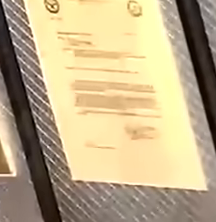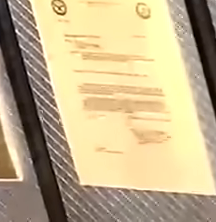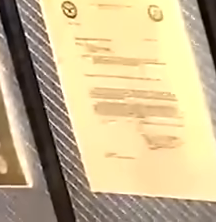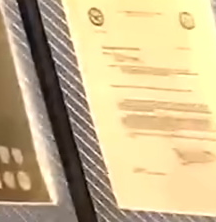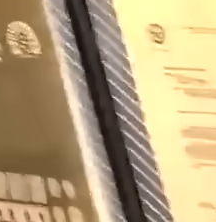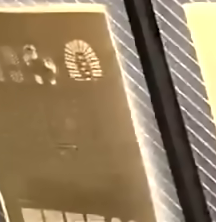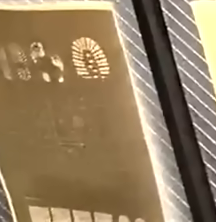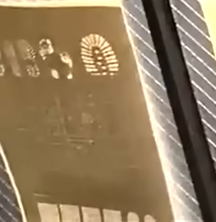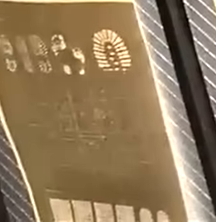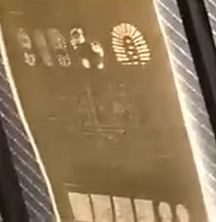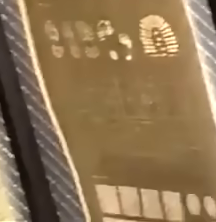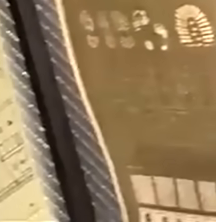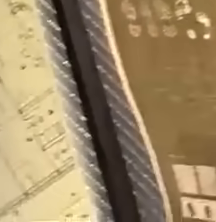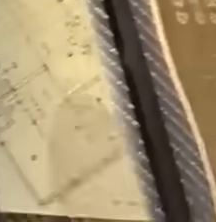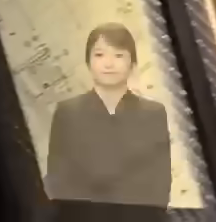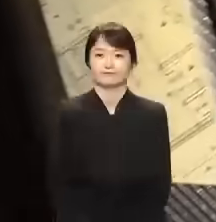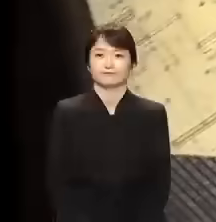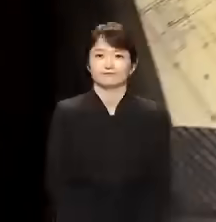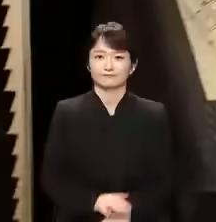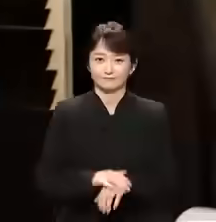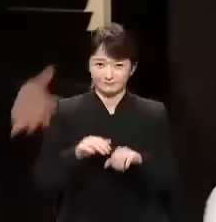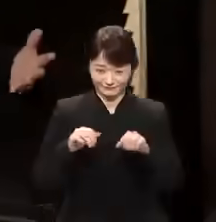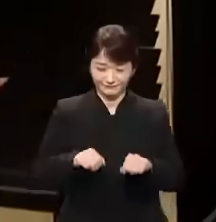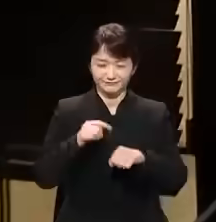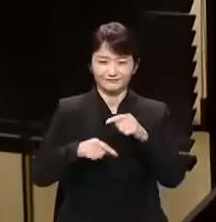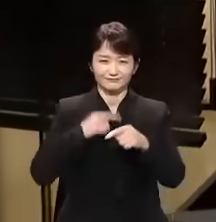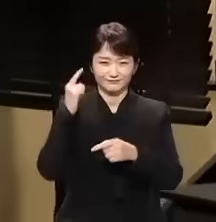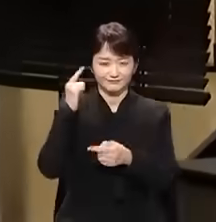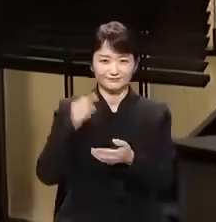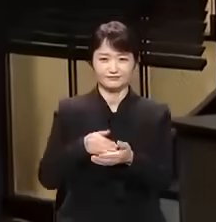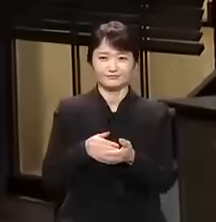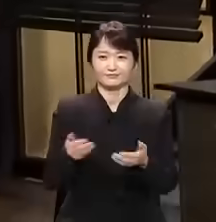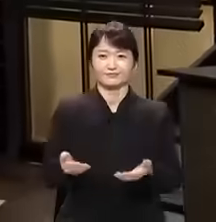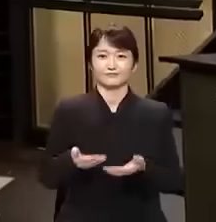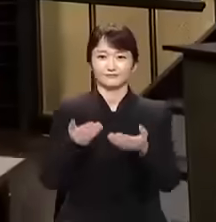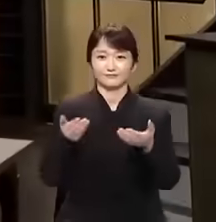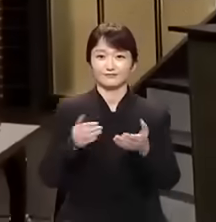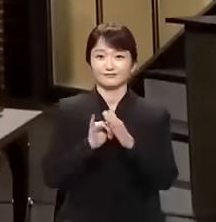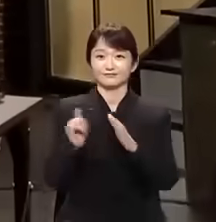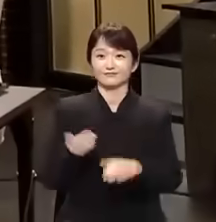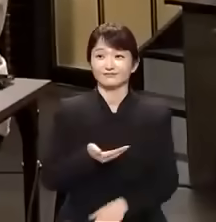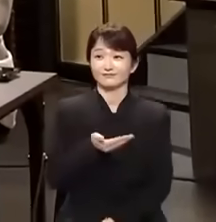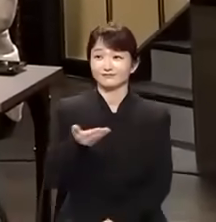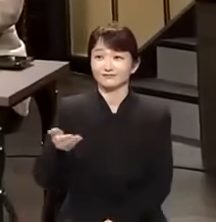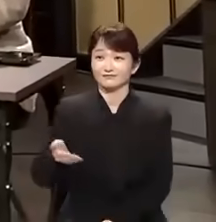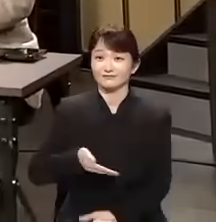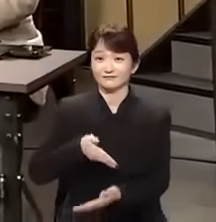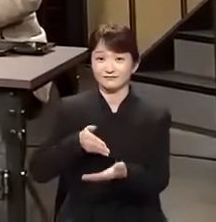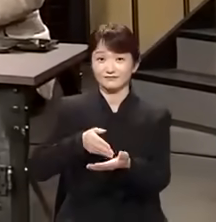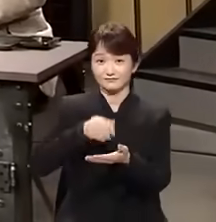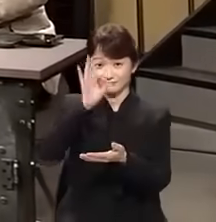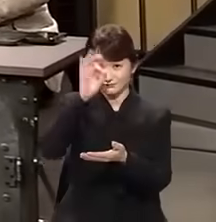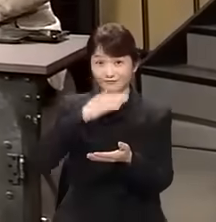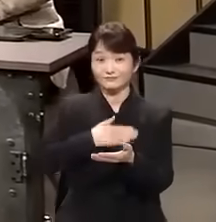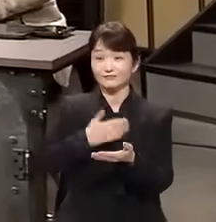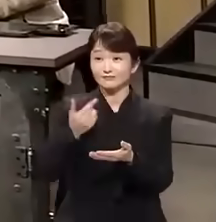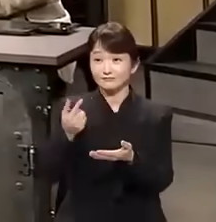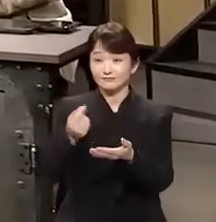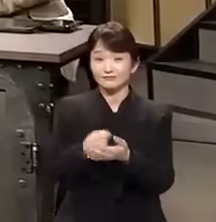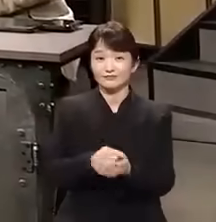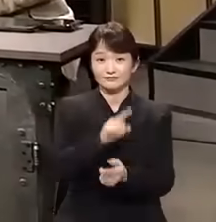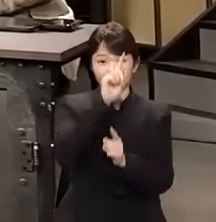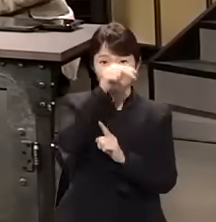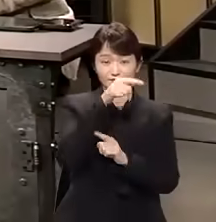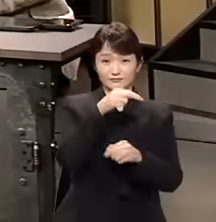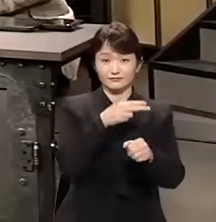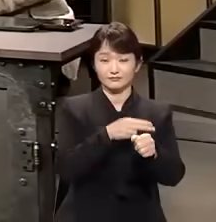받아냈습니다 뾰롱 안녕하십니까 자 가족 여러분 아 뭐 뉴스 다 보셔서 아시겠지만 이수 경기대